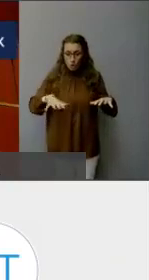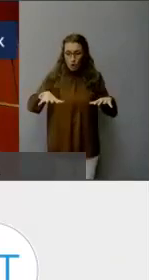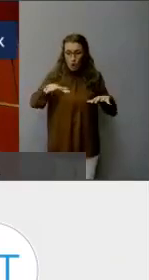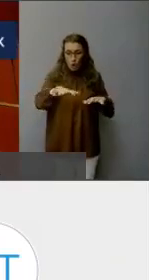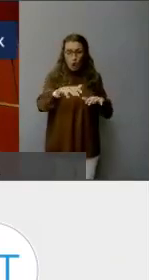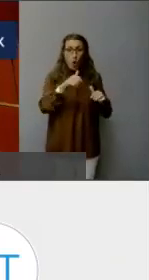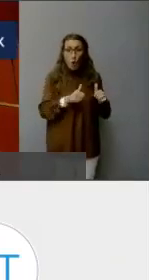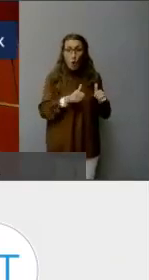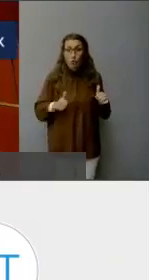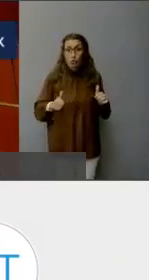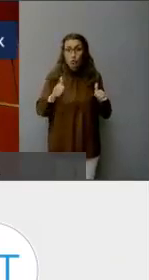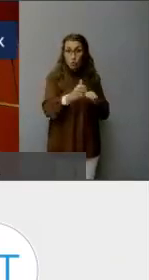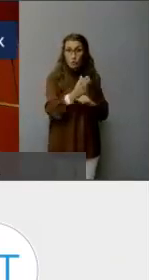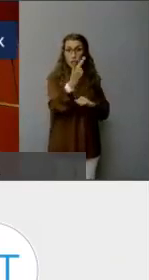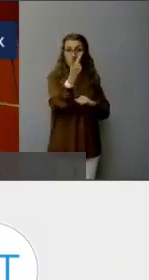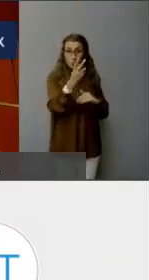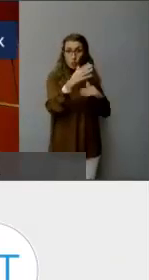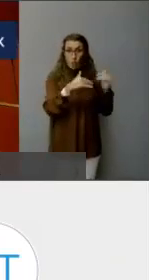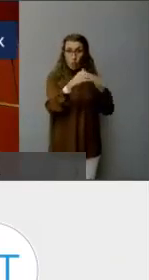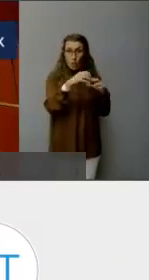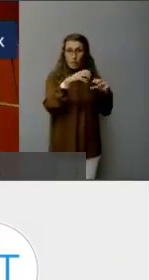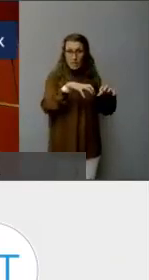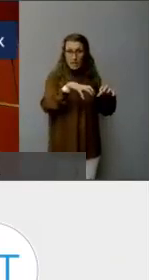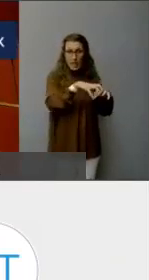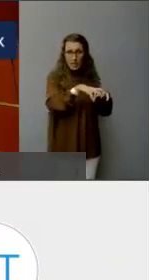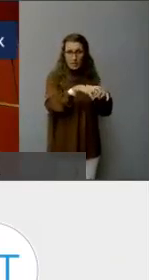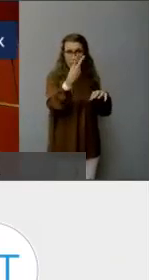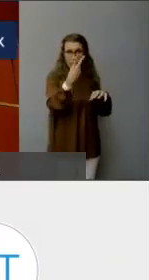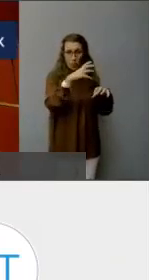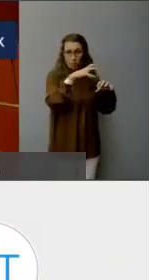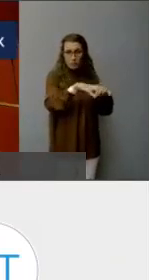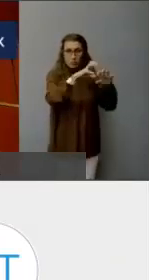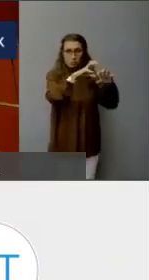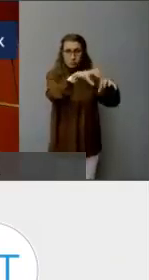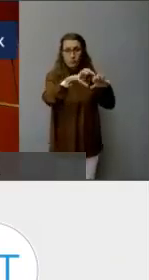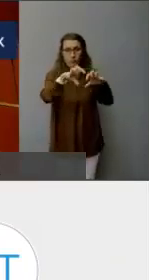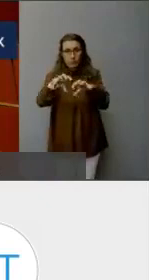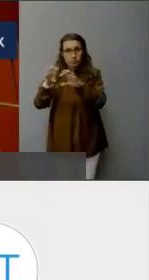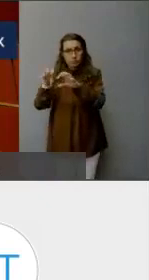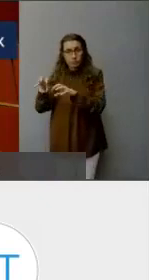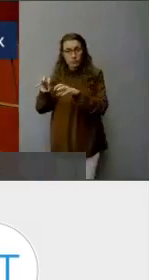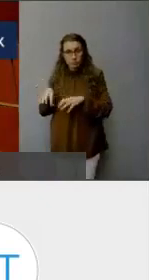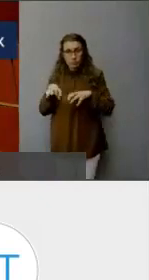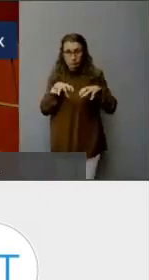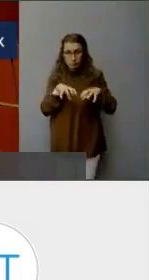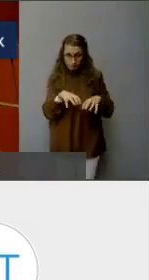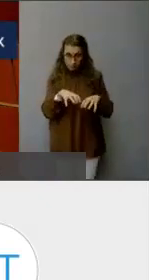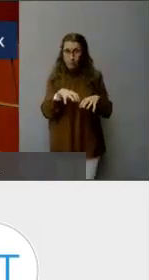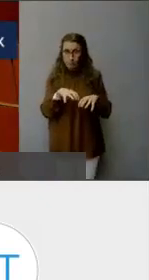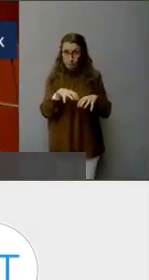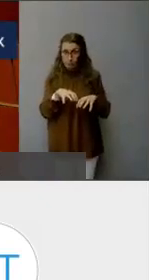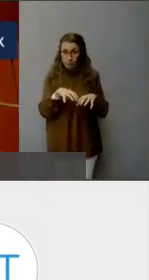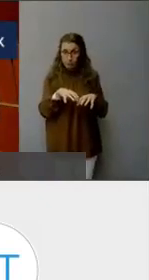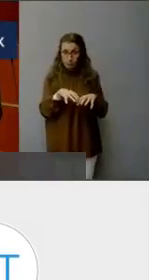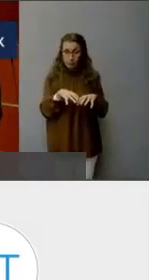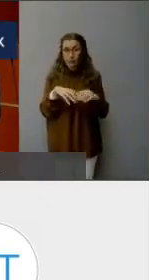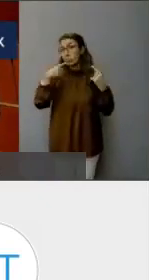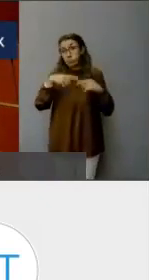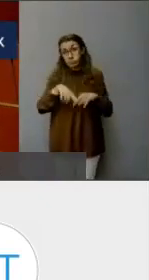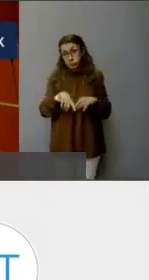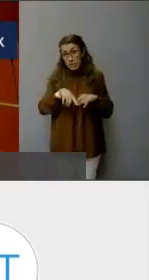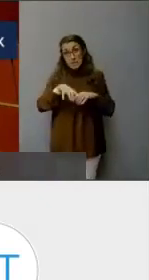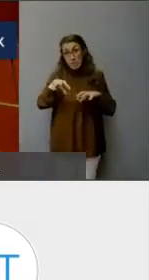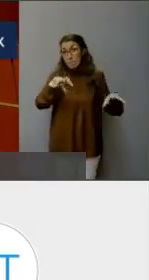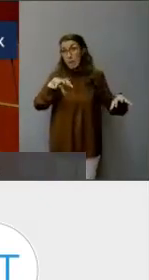soul come abbiamo 8 zona di atterraggio diciamo che le costruiamo due villette per ogni zona insediamento sparse in ogni zona